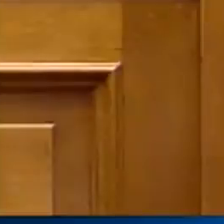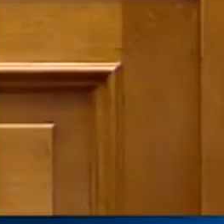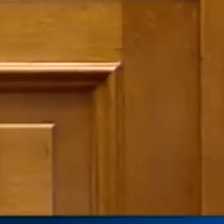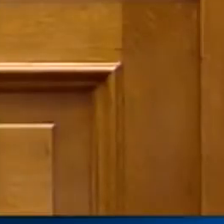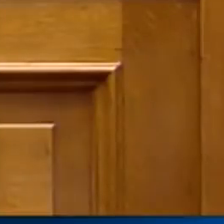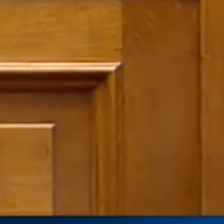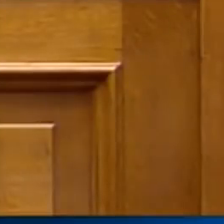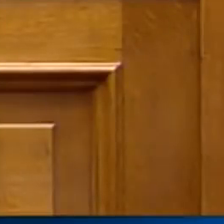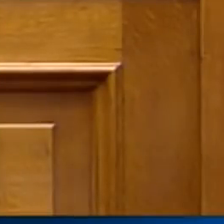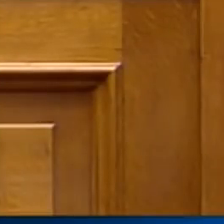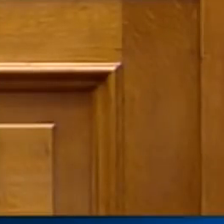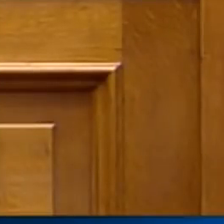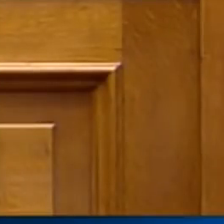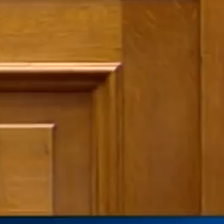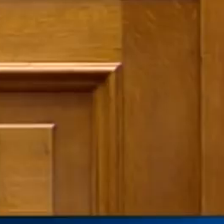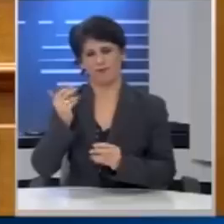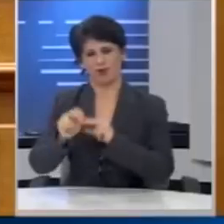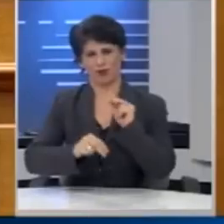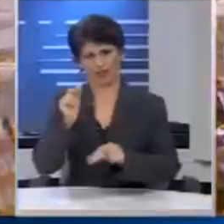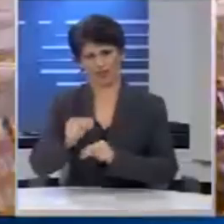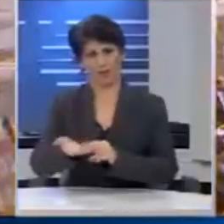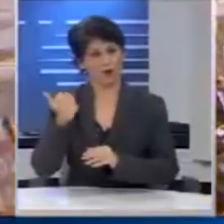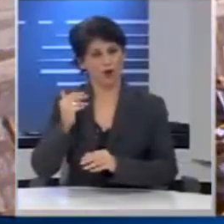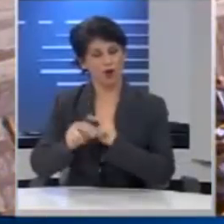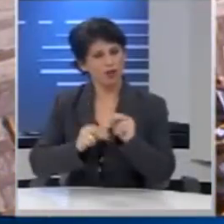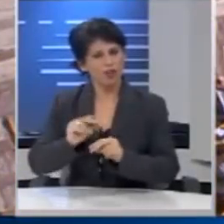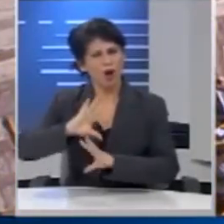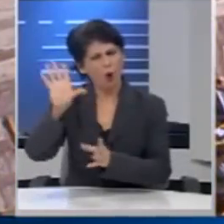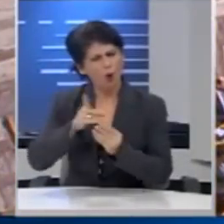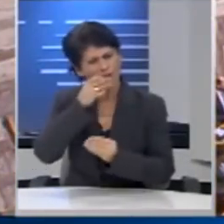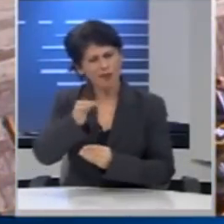είχατε διαβάσει καλά το πρόγραμμά μας. Απλά καταλαβαίνω